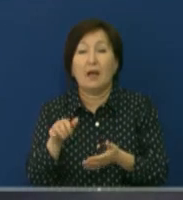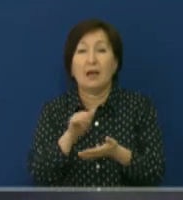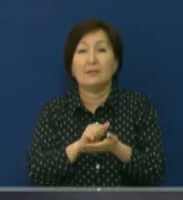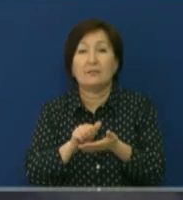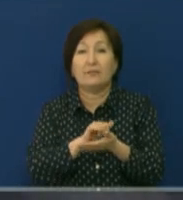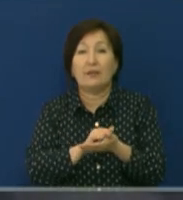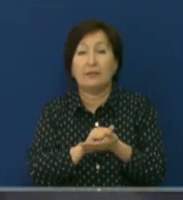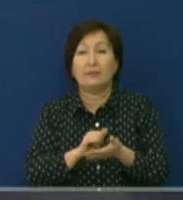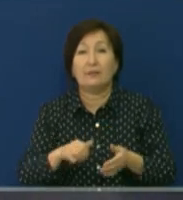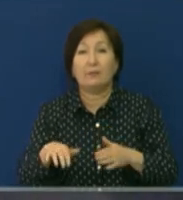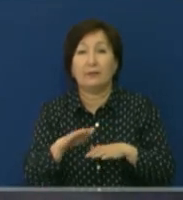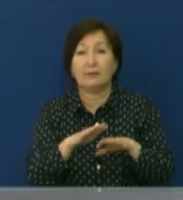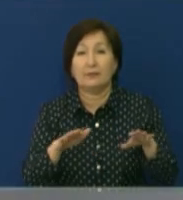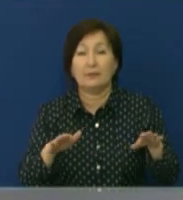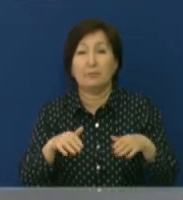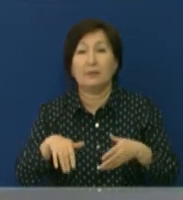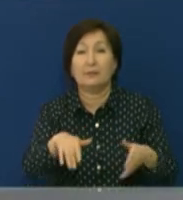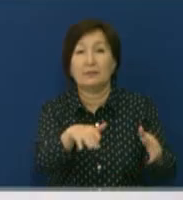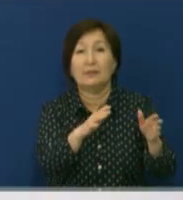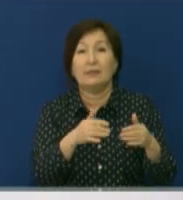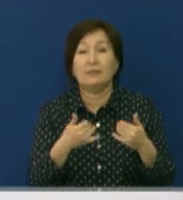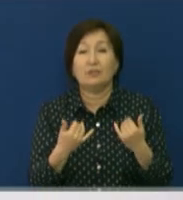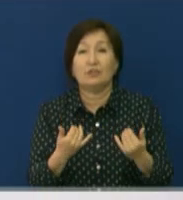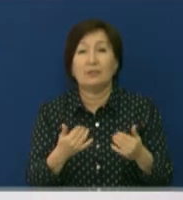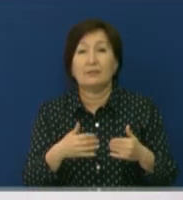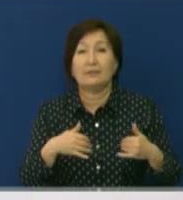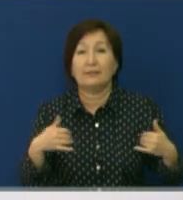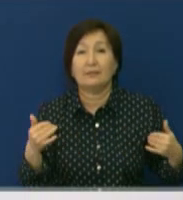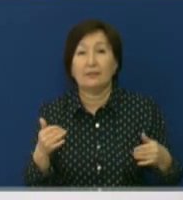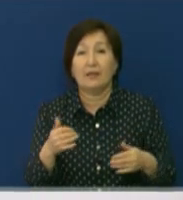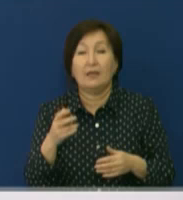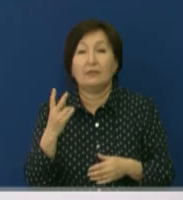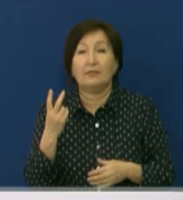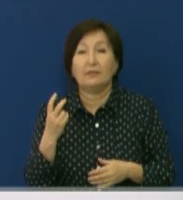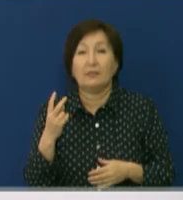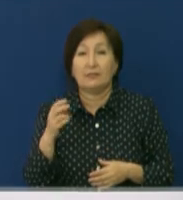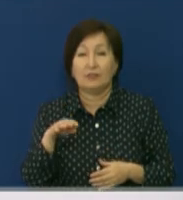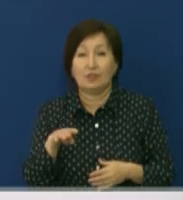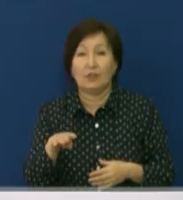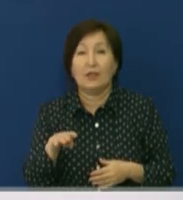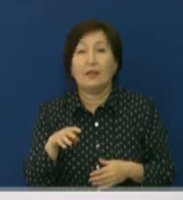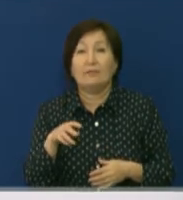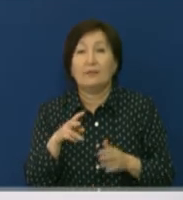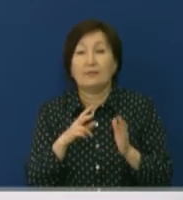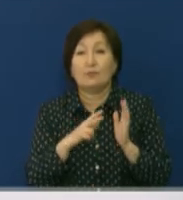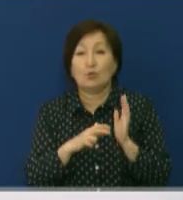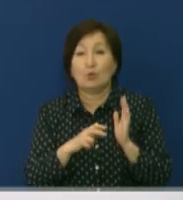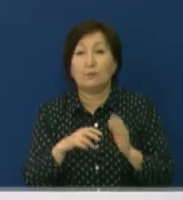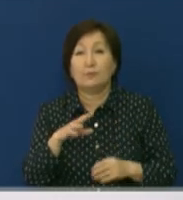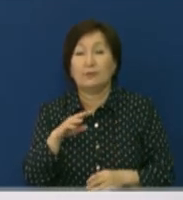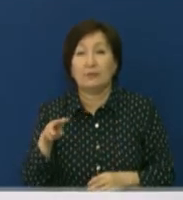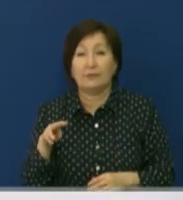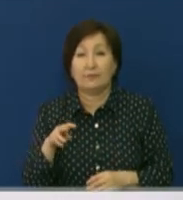взлетно-посадочной полосы теперь ее длина составляет 2800 метров а ширина 60 метров такие параметры позволяют принимать